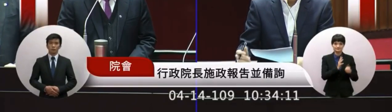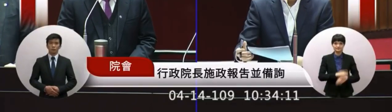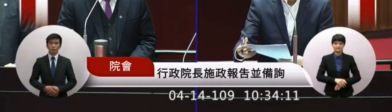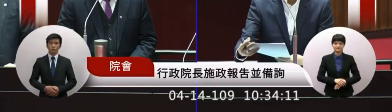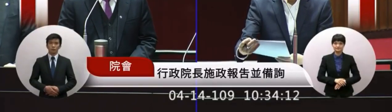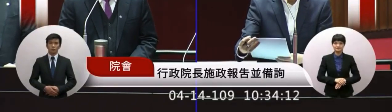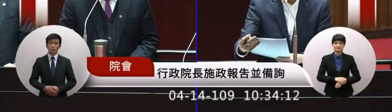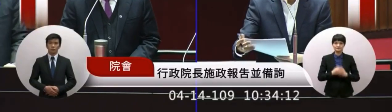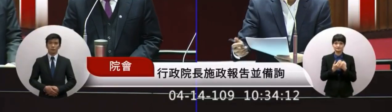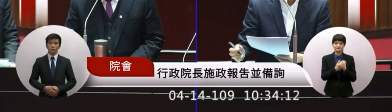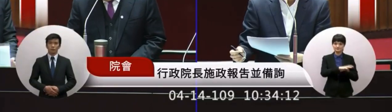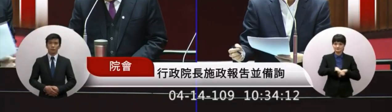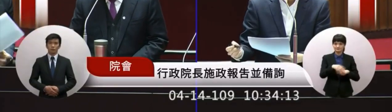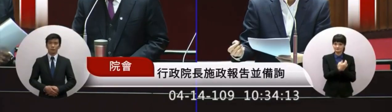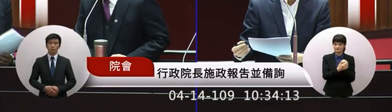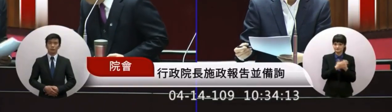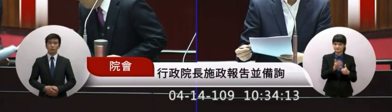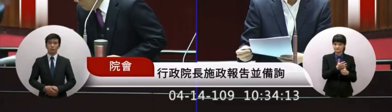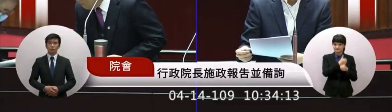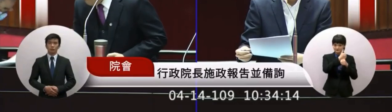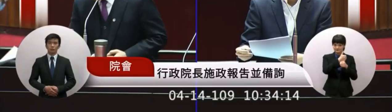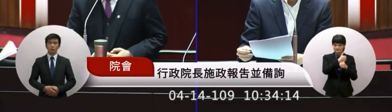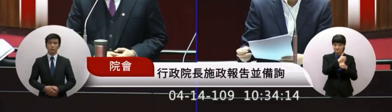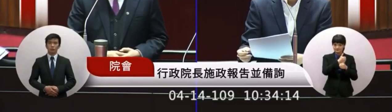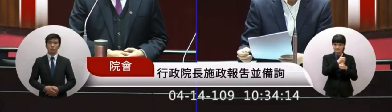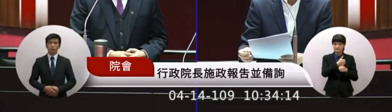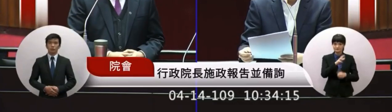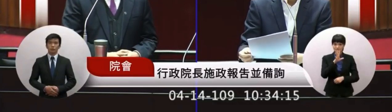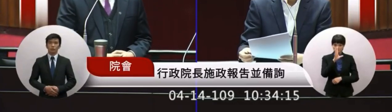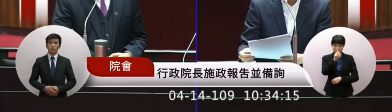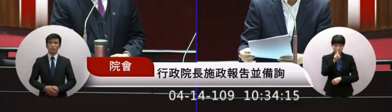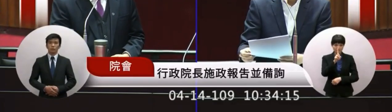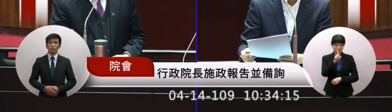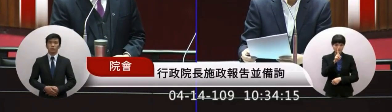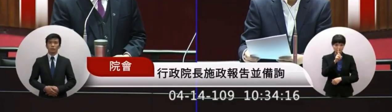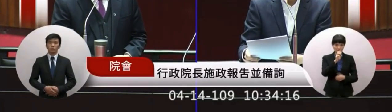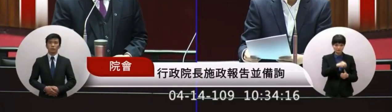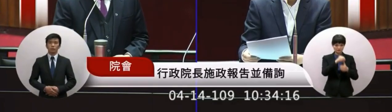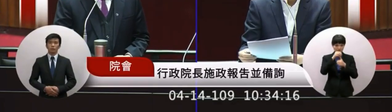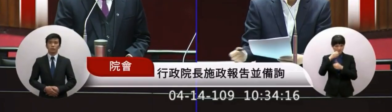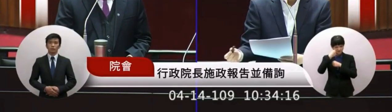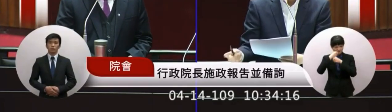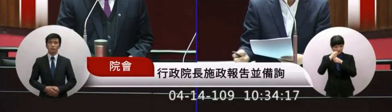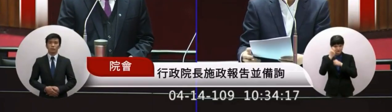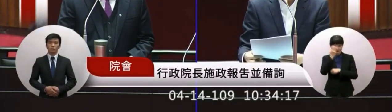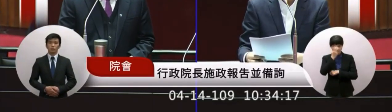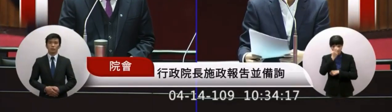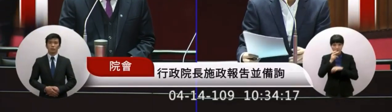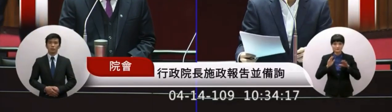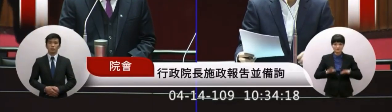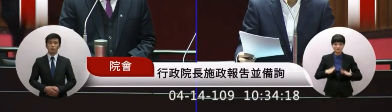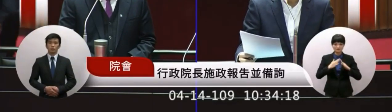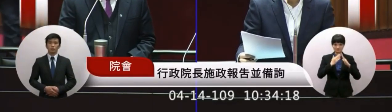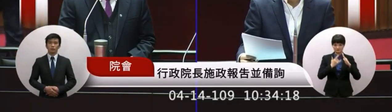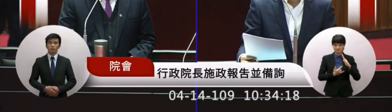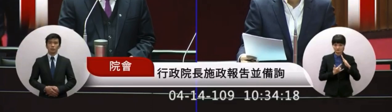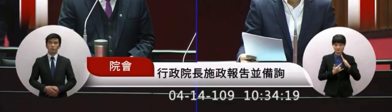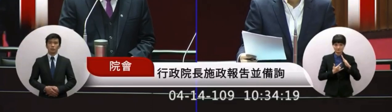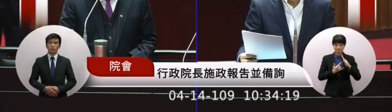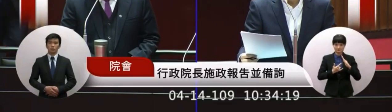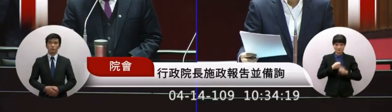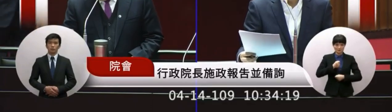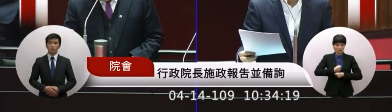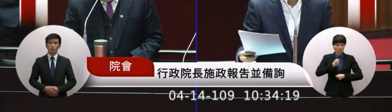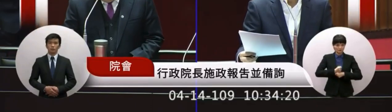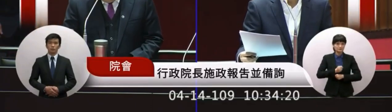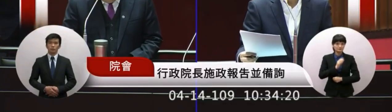保署吼又一个人接受这个检验，那现在启动这个居家上班。我想先请